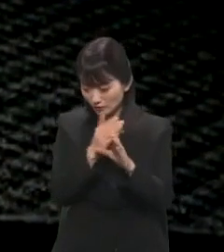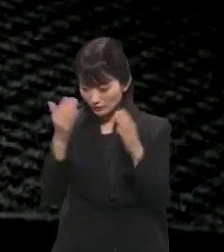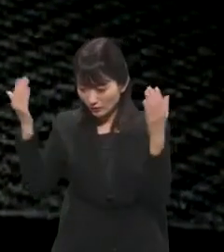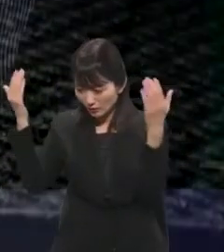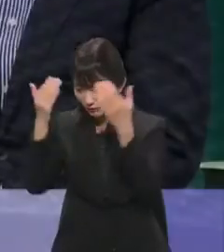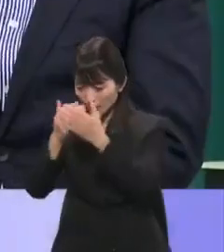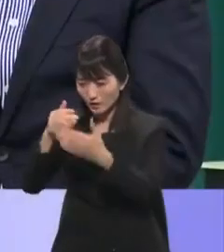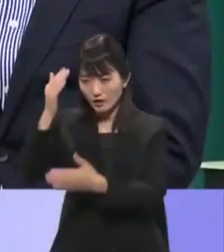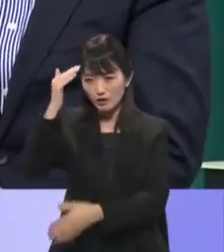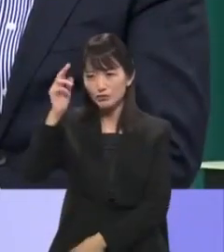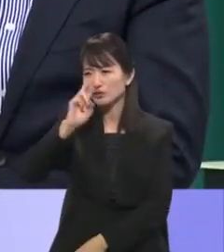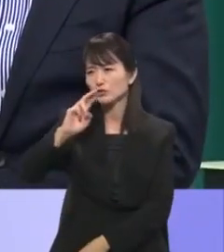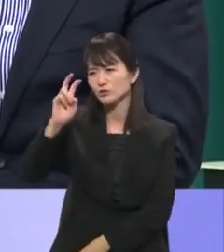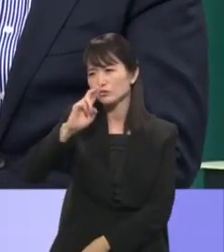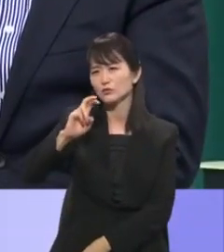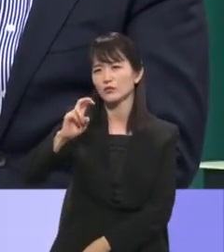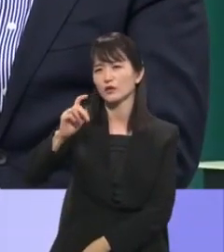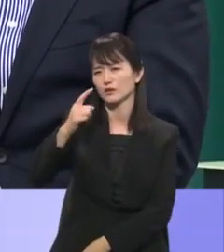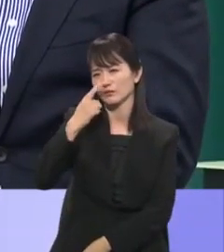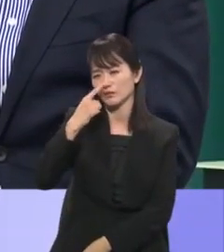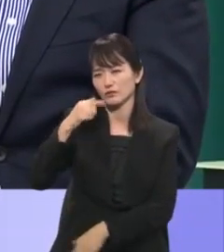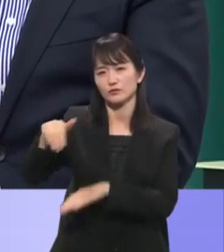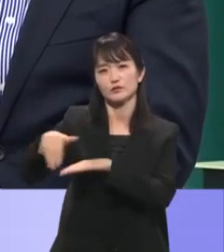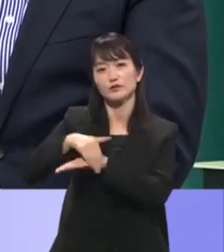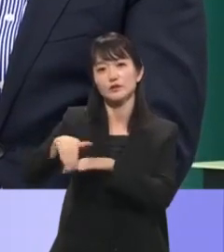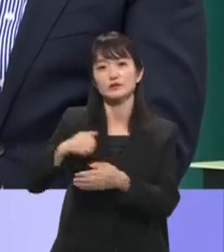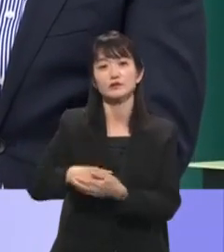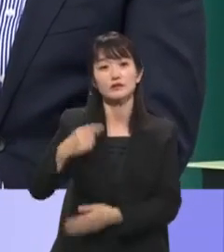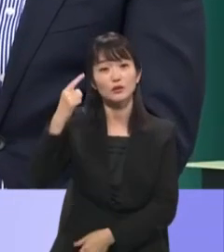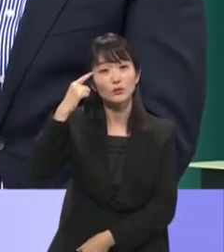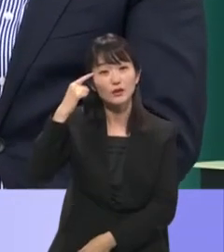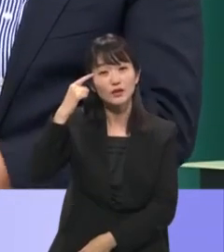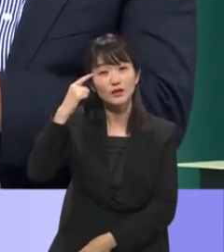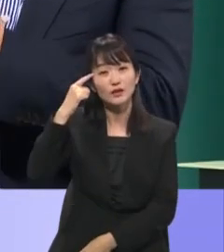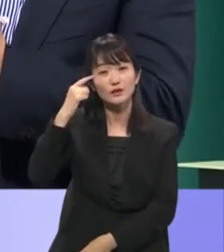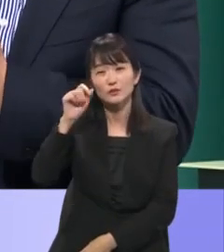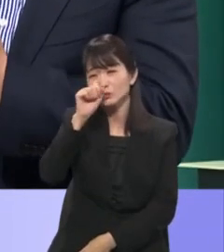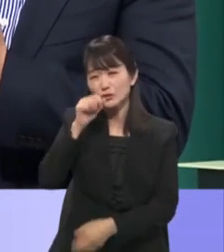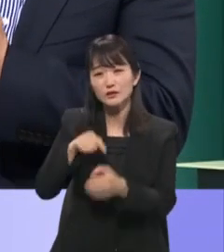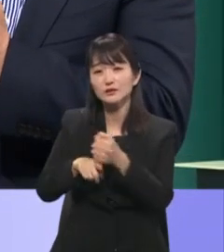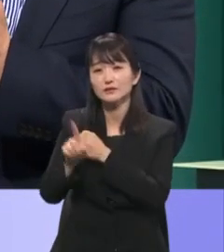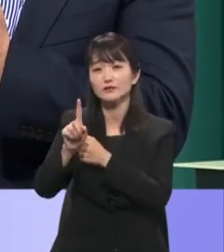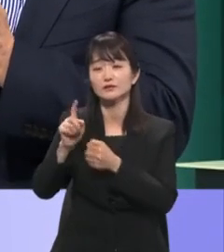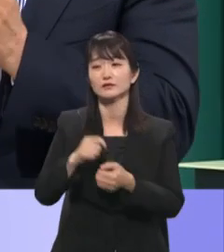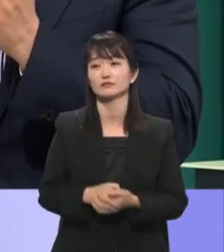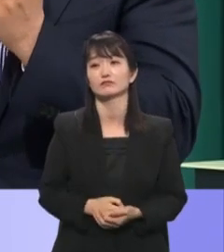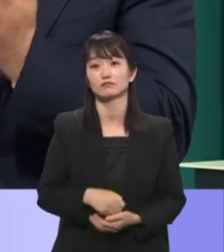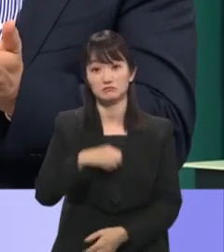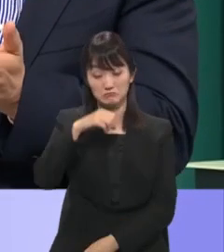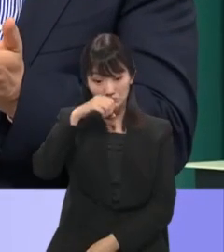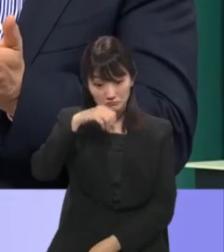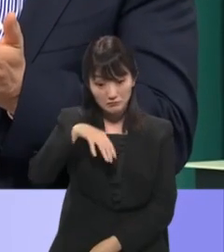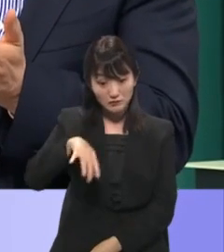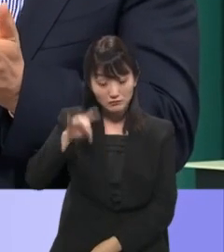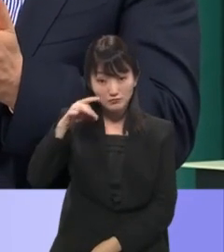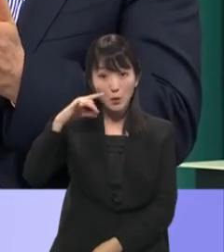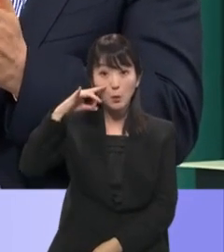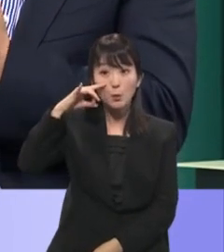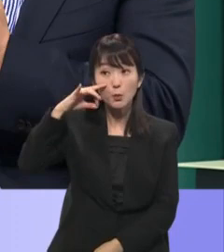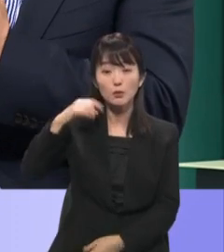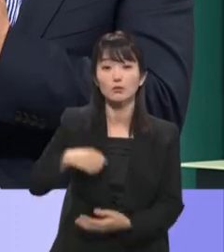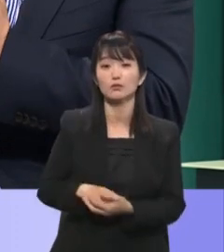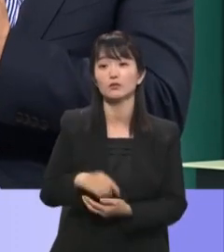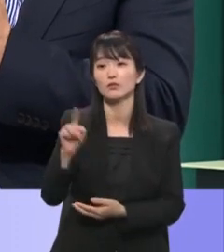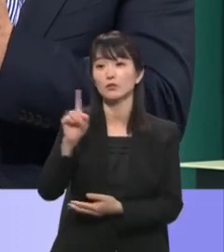공부를 계속 예, 다녔습니다. 계속. 왜 그렇게 국악에 꽂히시게 된 거예요? 처음에는 그냥 호기심으로 했다가 예.